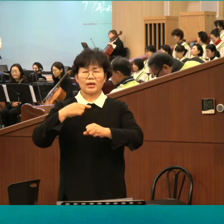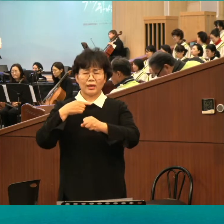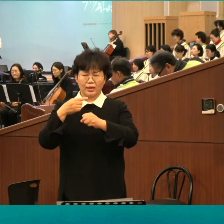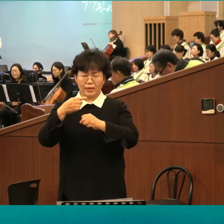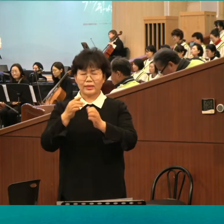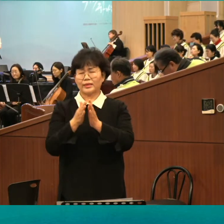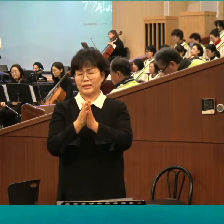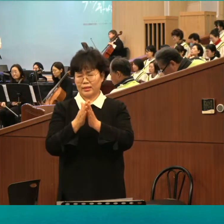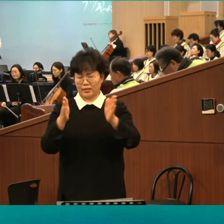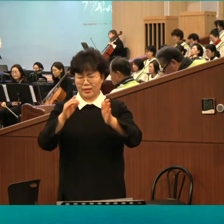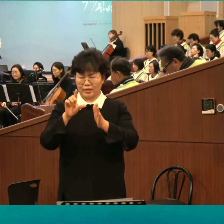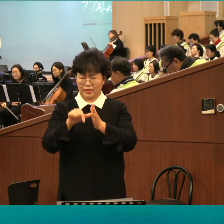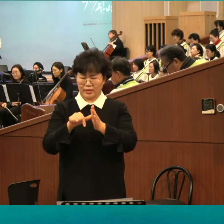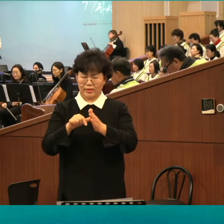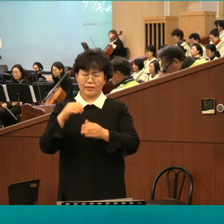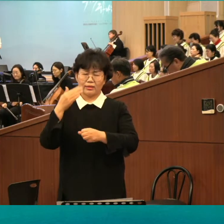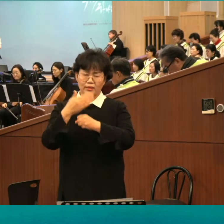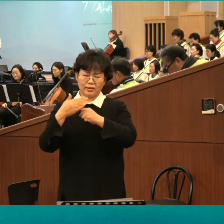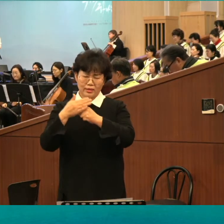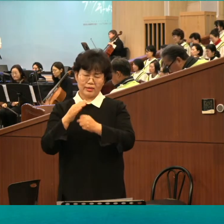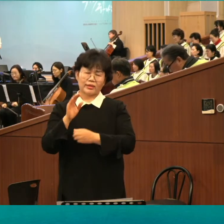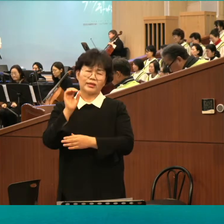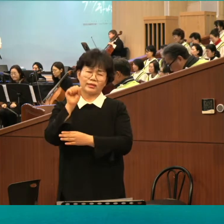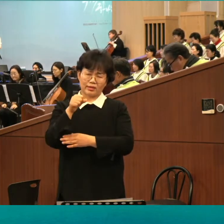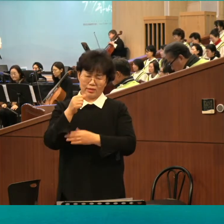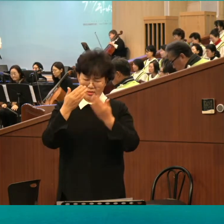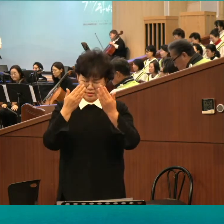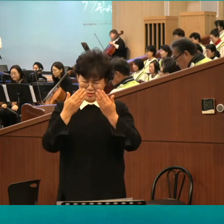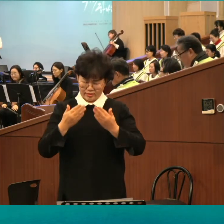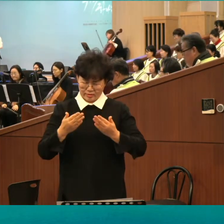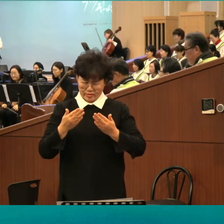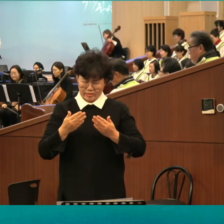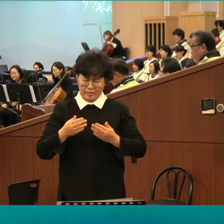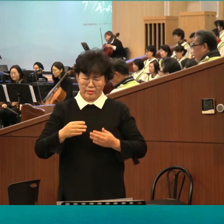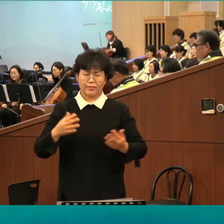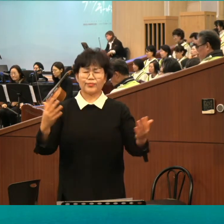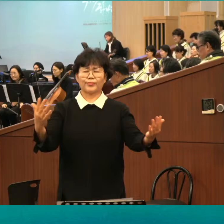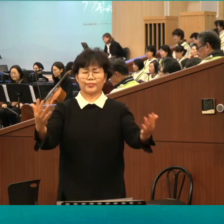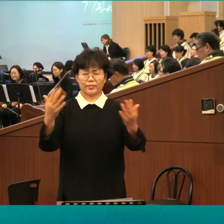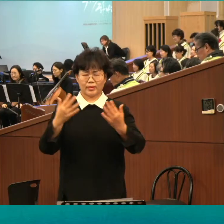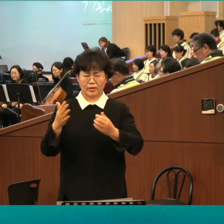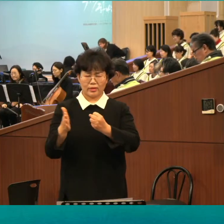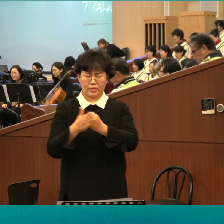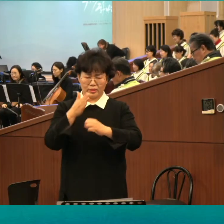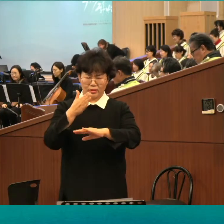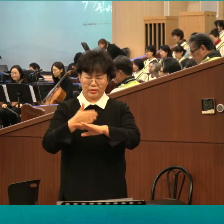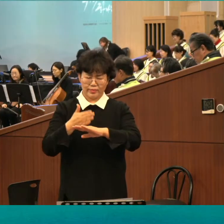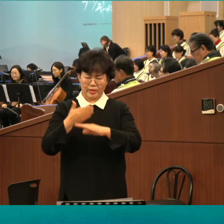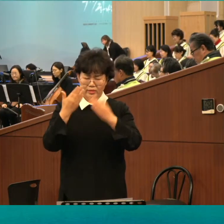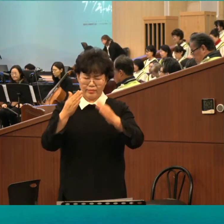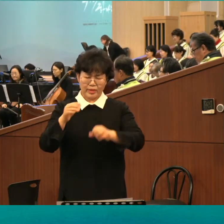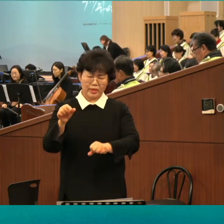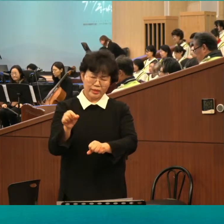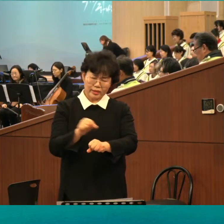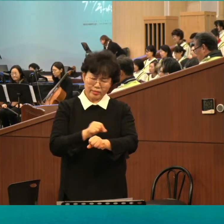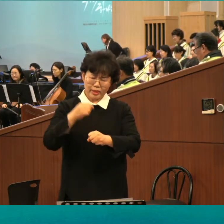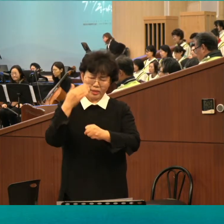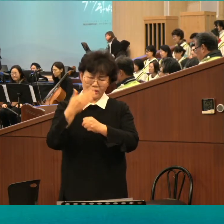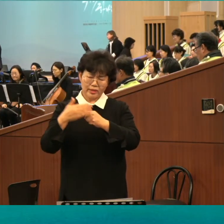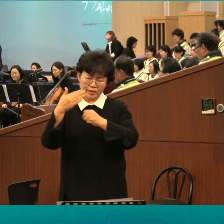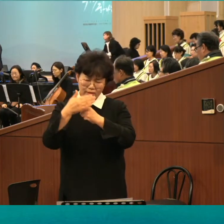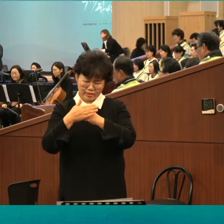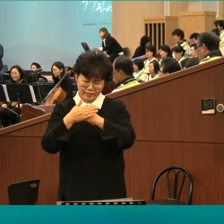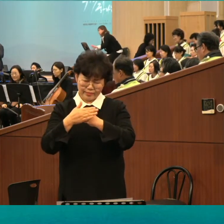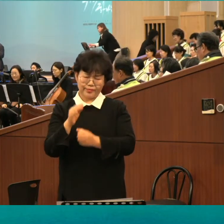특별한 은혜의 시간을 허락해 주셔서 이 새벽에 달려나오게 하신 하나님, 우리에게 특별한 은혜를